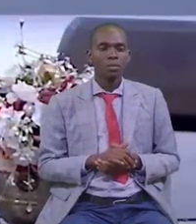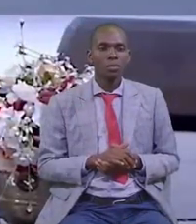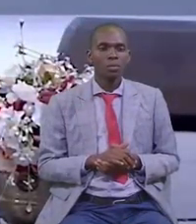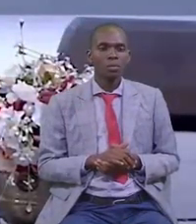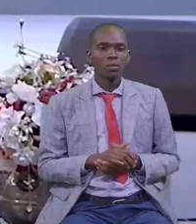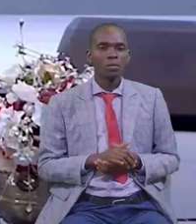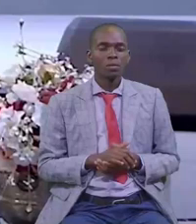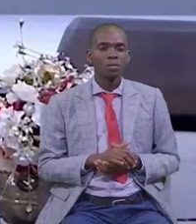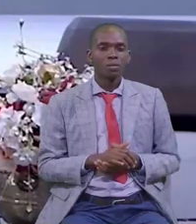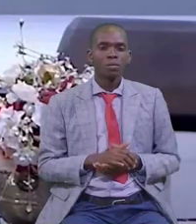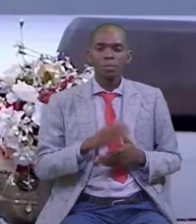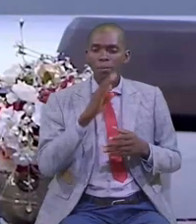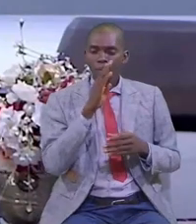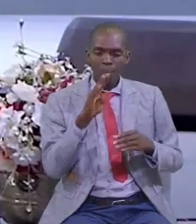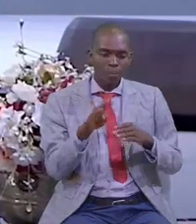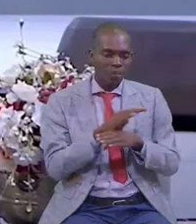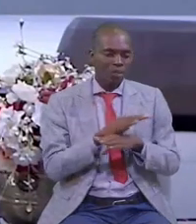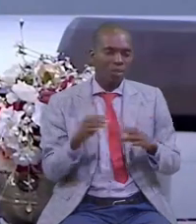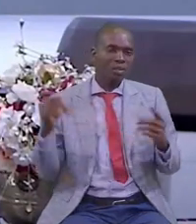Faites-les valoir jusqu'à ce que je vienne.